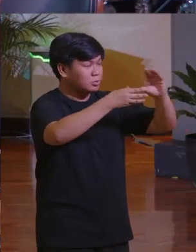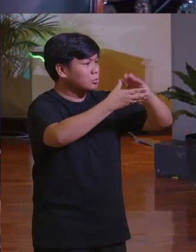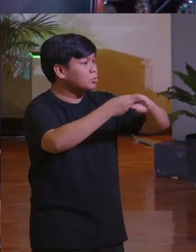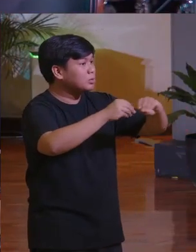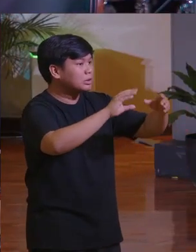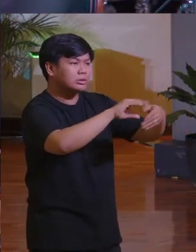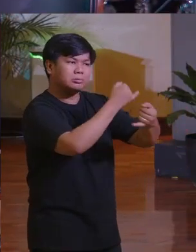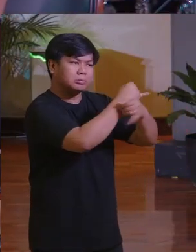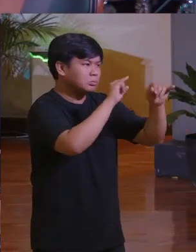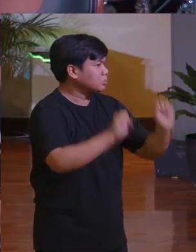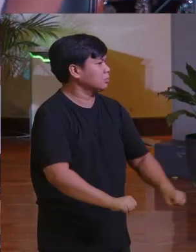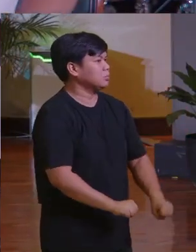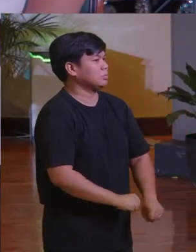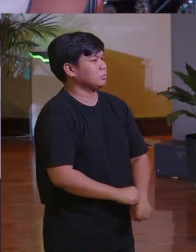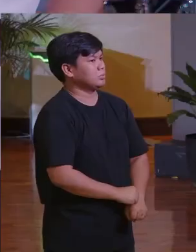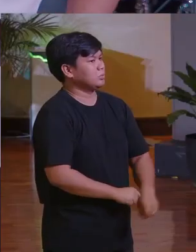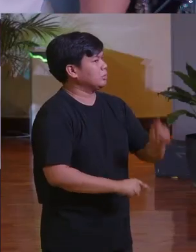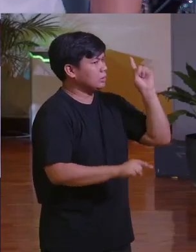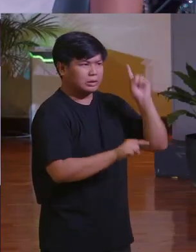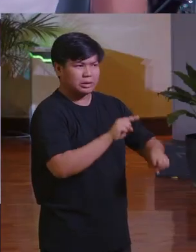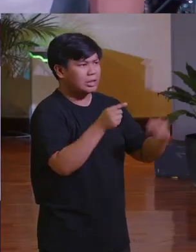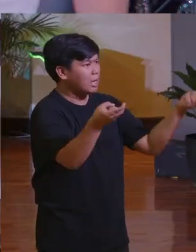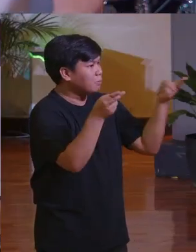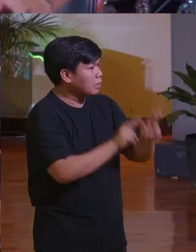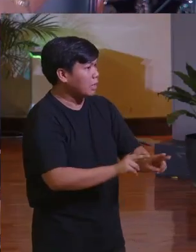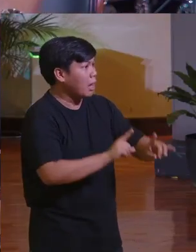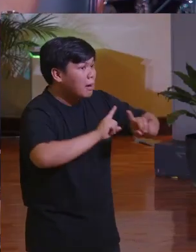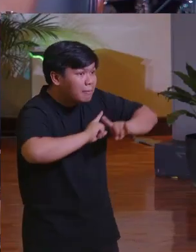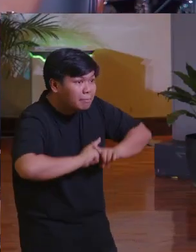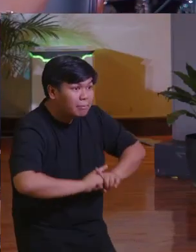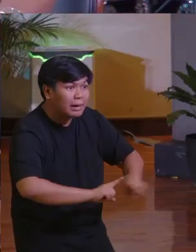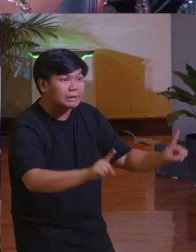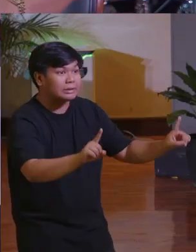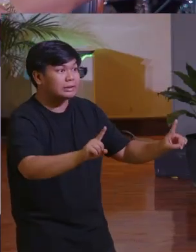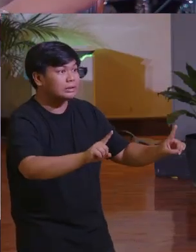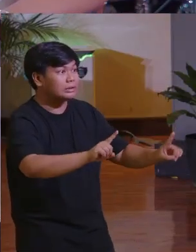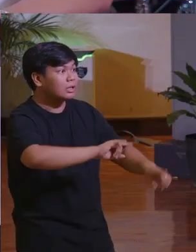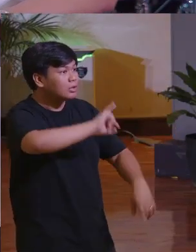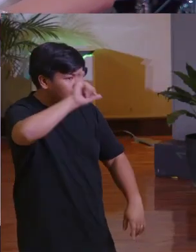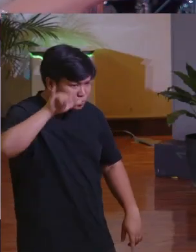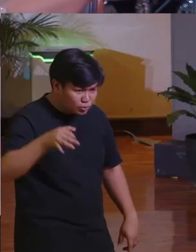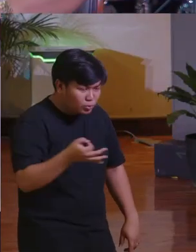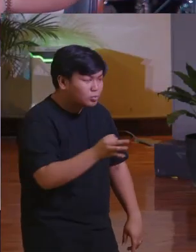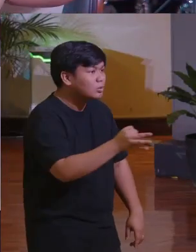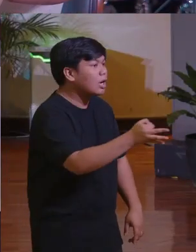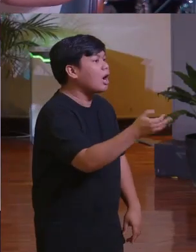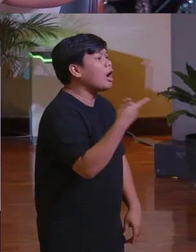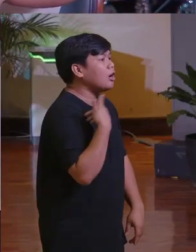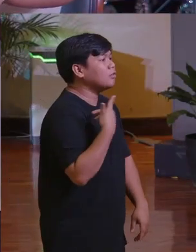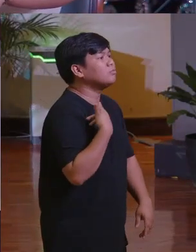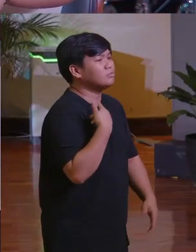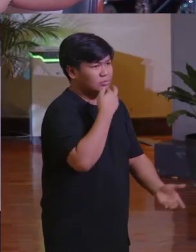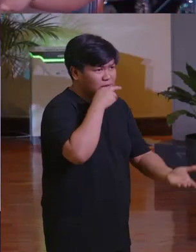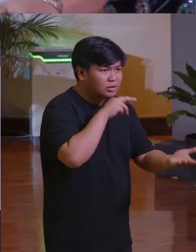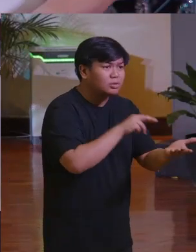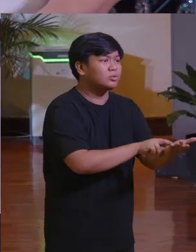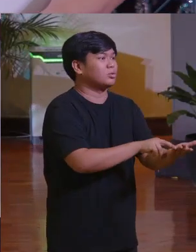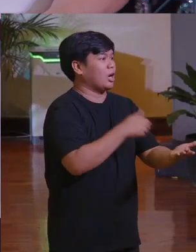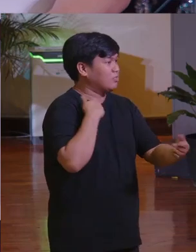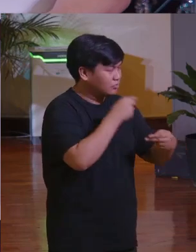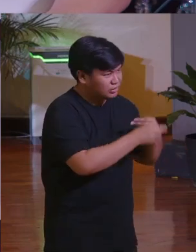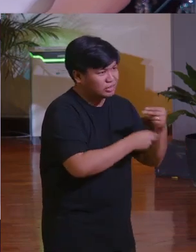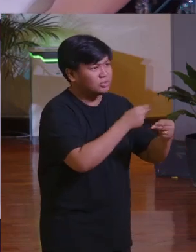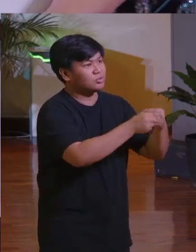sa kanya. Talaga ba, mga kapatid? Pero si Jonah ay isang historical figure. Propeta siya